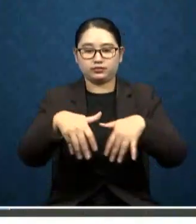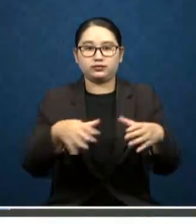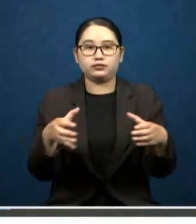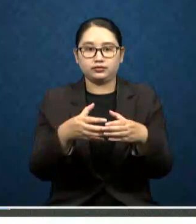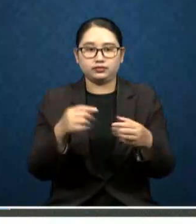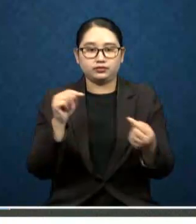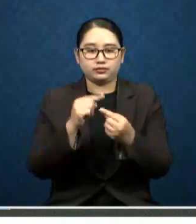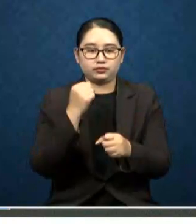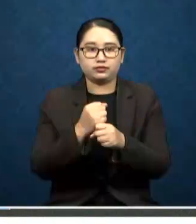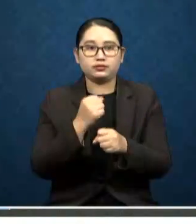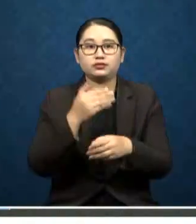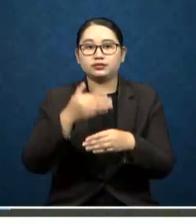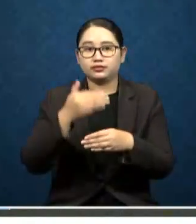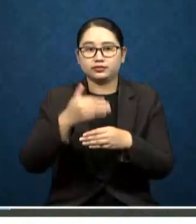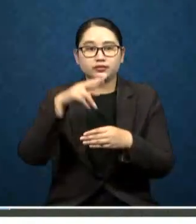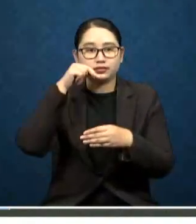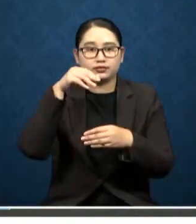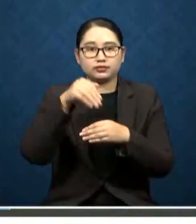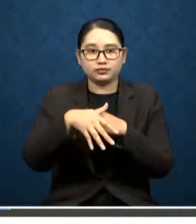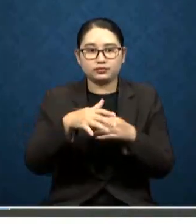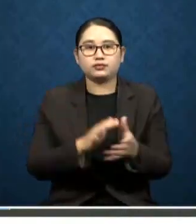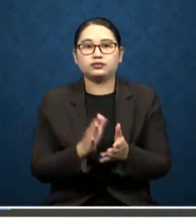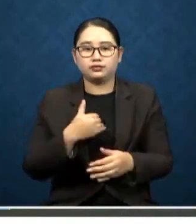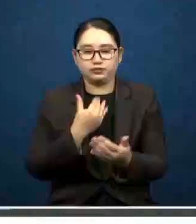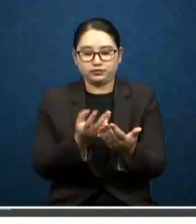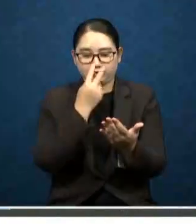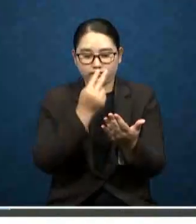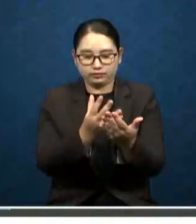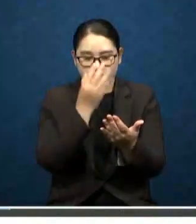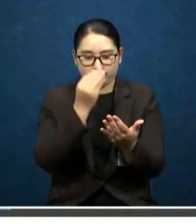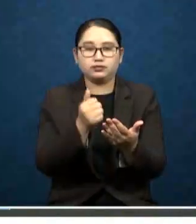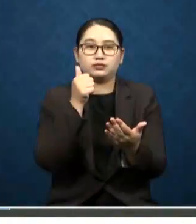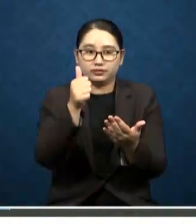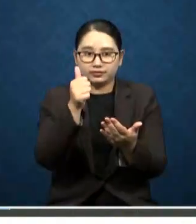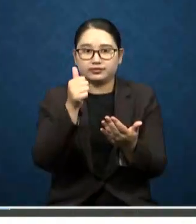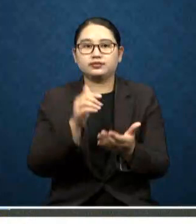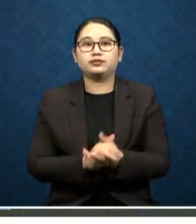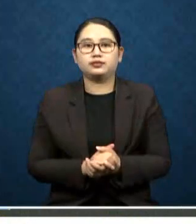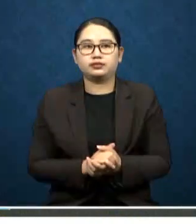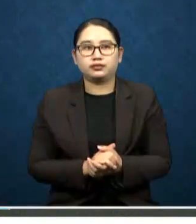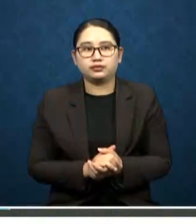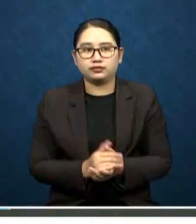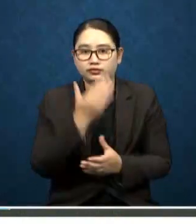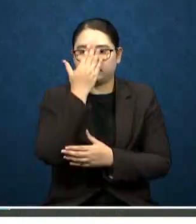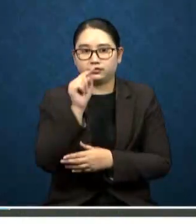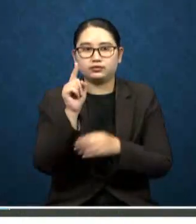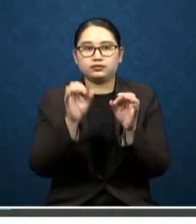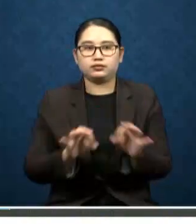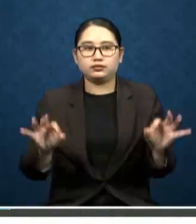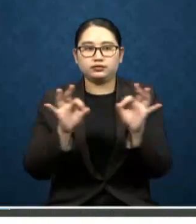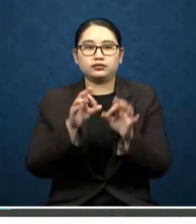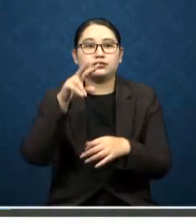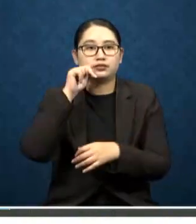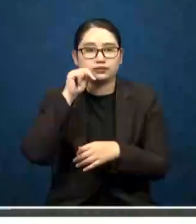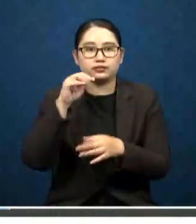สร้างฝายชุมชนผมคิดว่าเป็นรายงานที่ดีมากเลยครับคือน้ำนั้นเป็นปัจจัยสำคัญใน